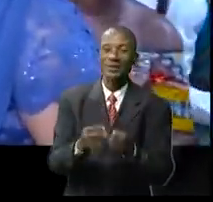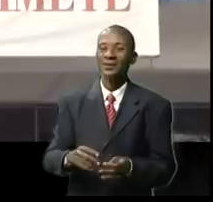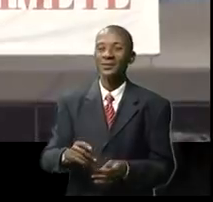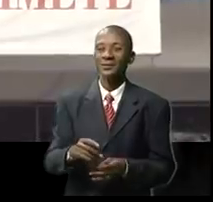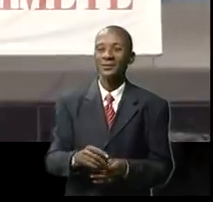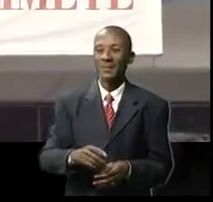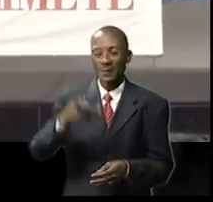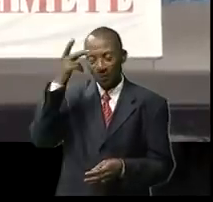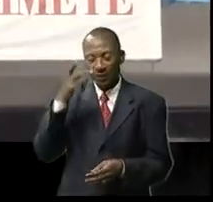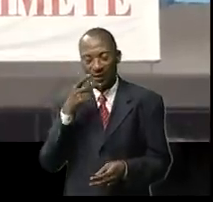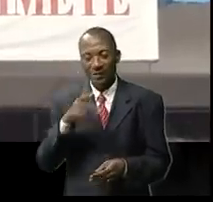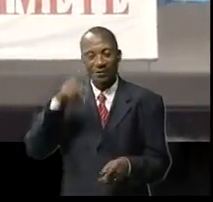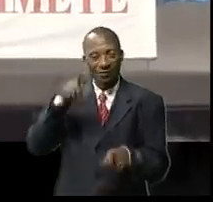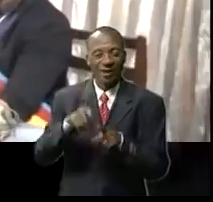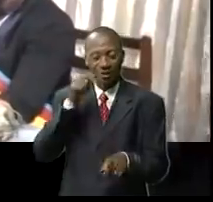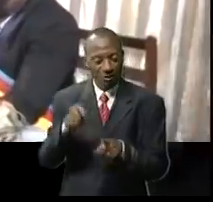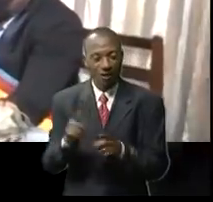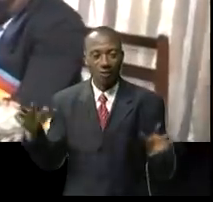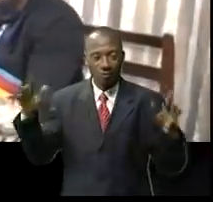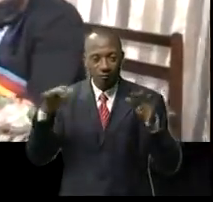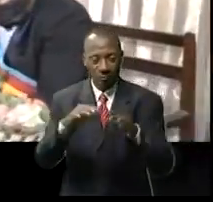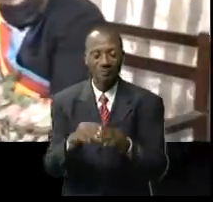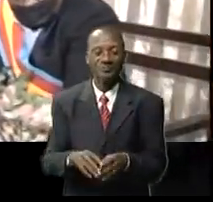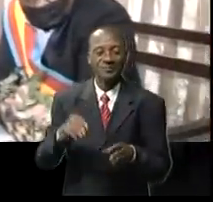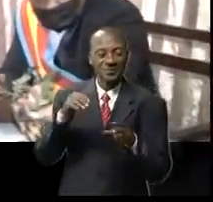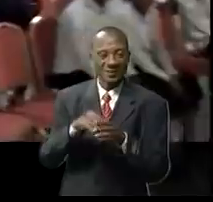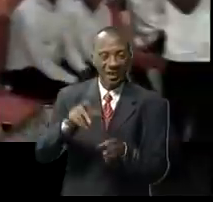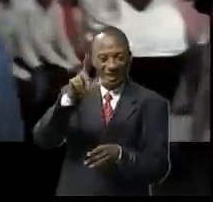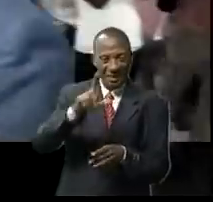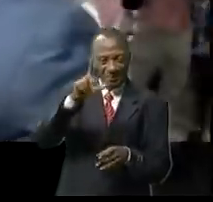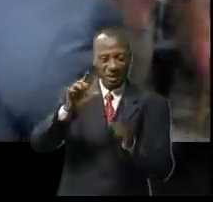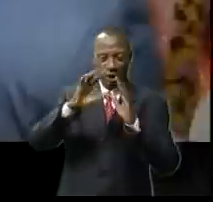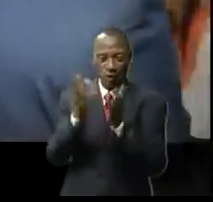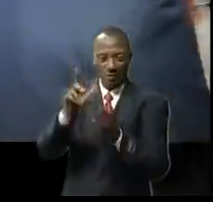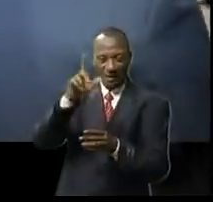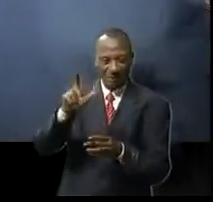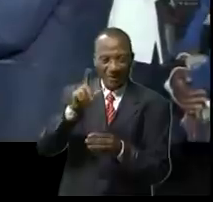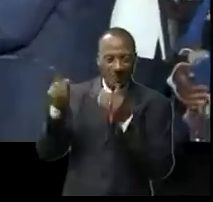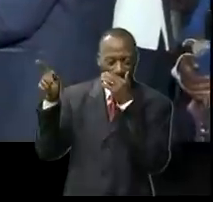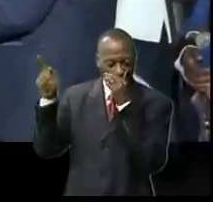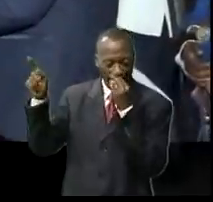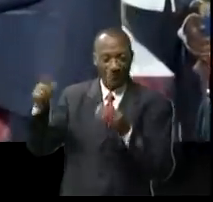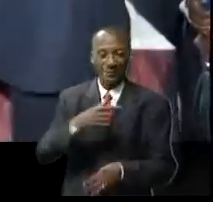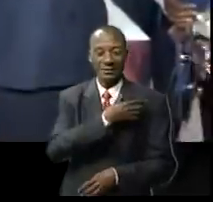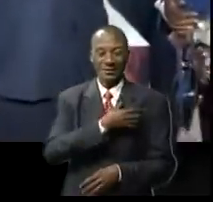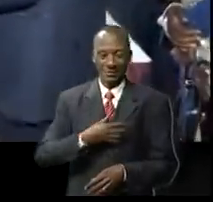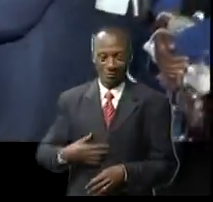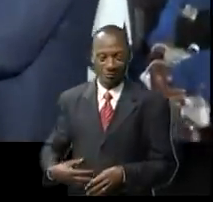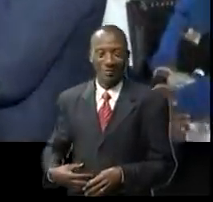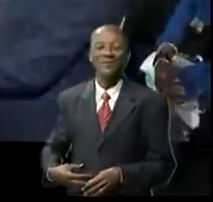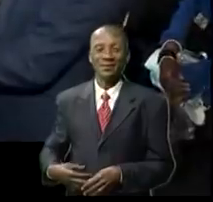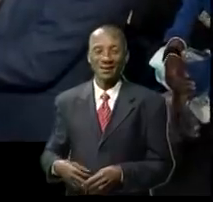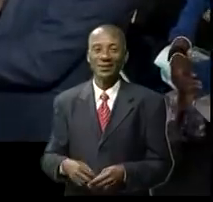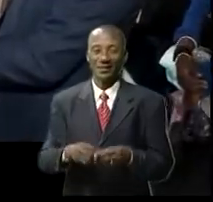forts. Dans la commune de Limété, l'officier de l'état civil s'est appuyé sur les cours de la famille pour prodiguer des sages conseils aux nouveaux